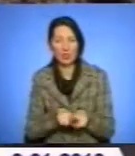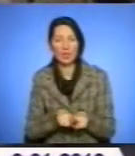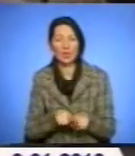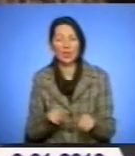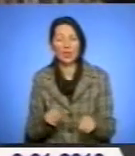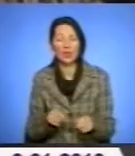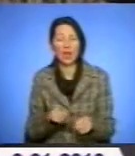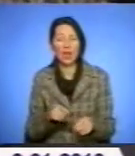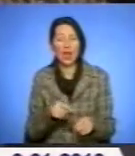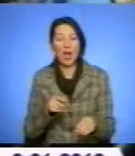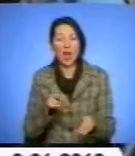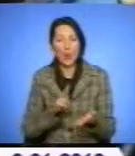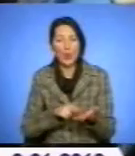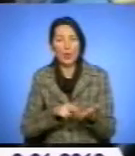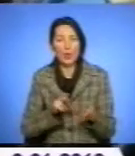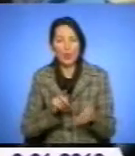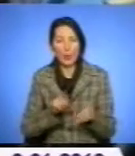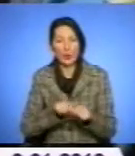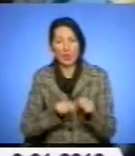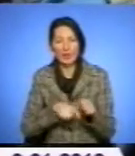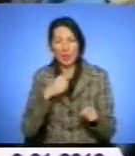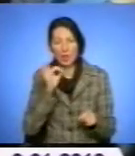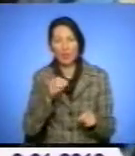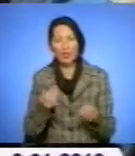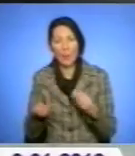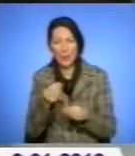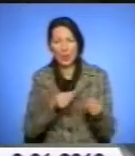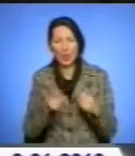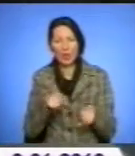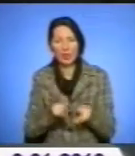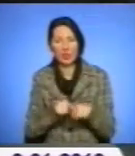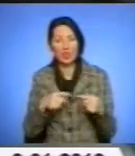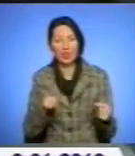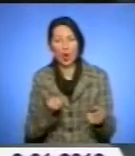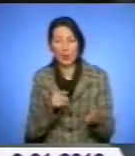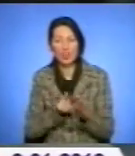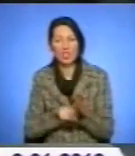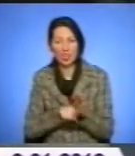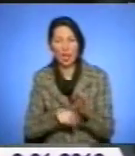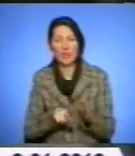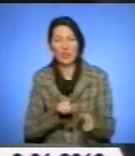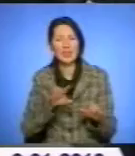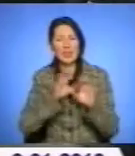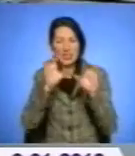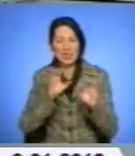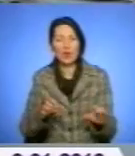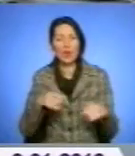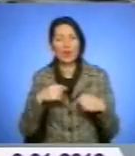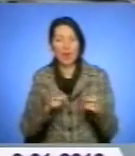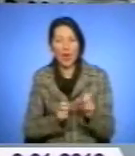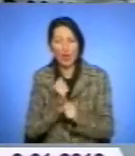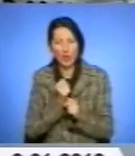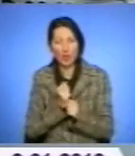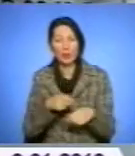Зазвичай, кажуть податківці, підробляють ті вироби, які коштують недорого. За незаконне виготовлення, зберігання, збут, транспортування підакцизних